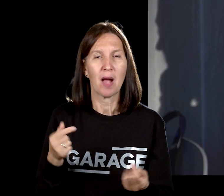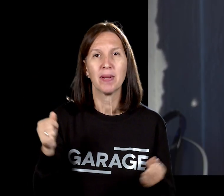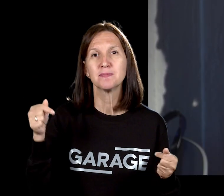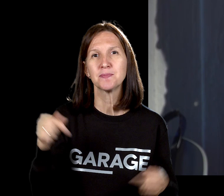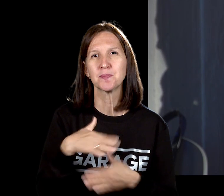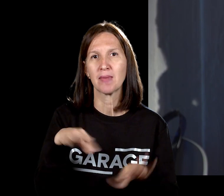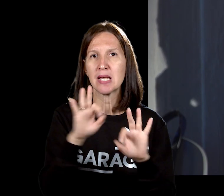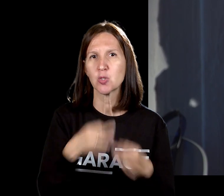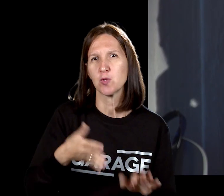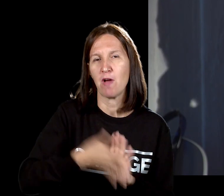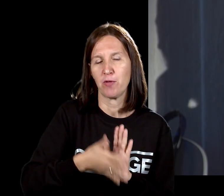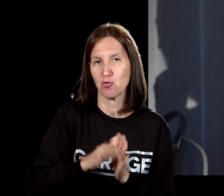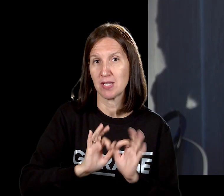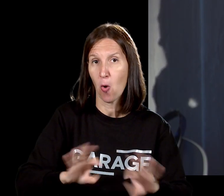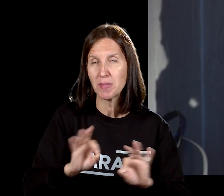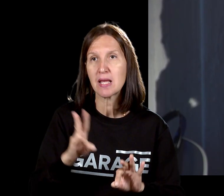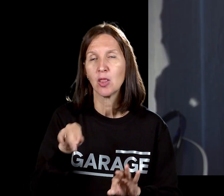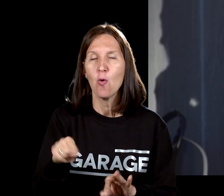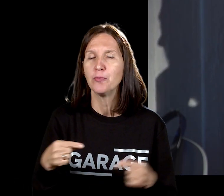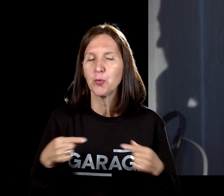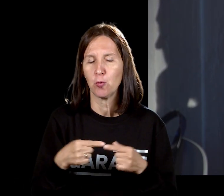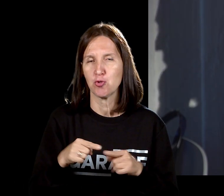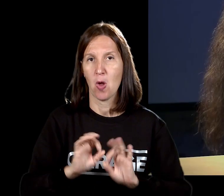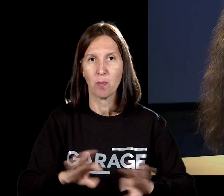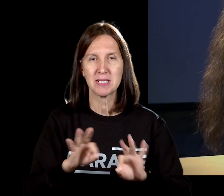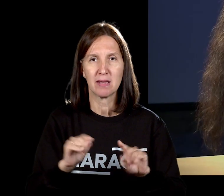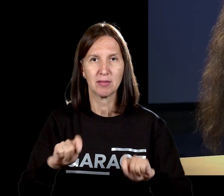описание, создающее, передающее вот это ощущение